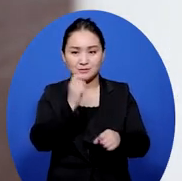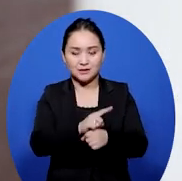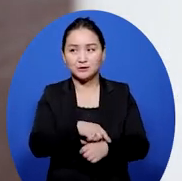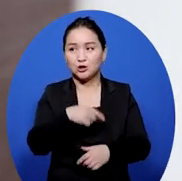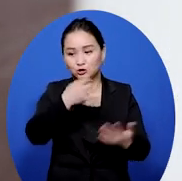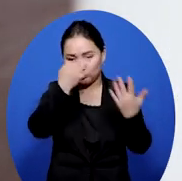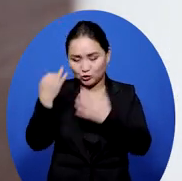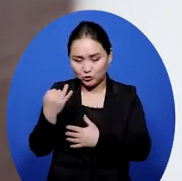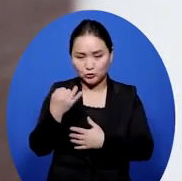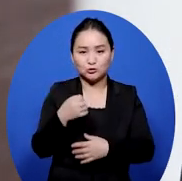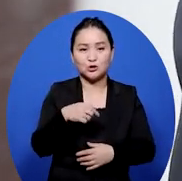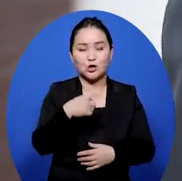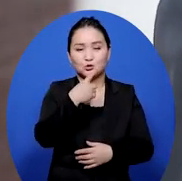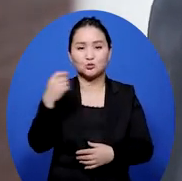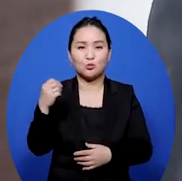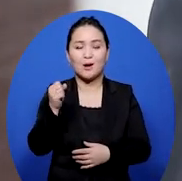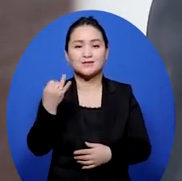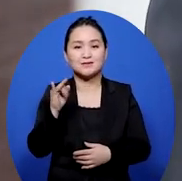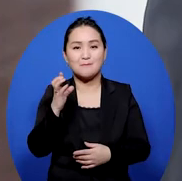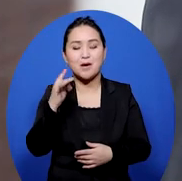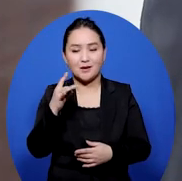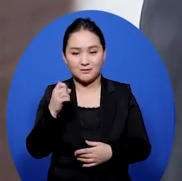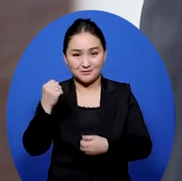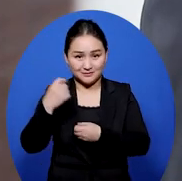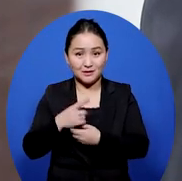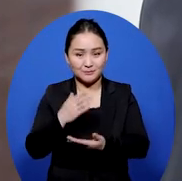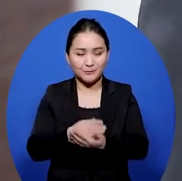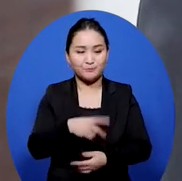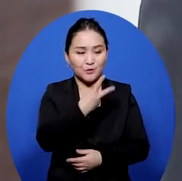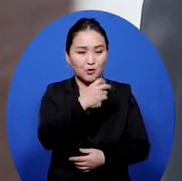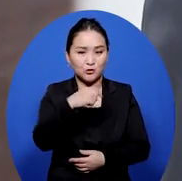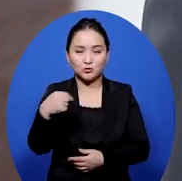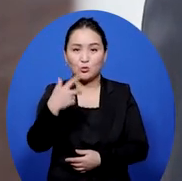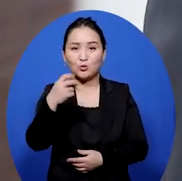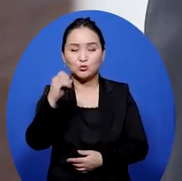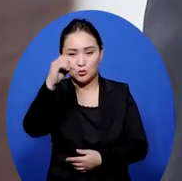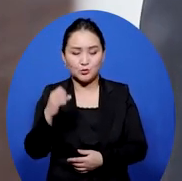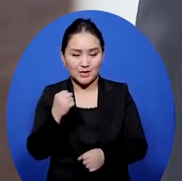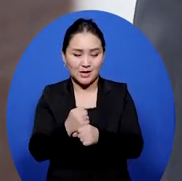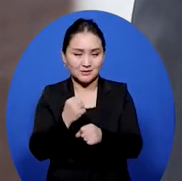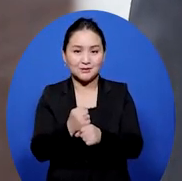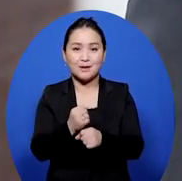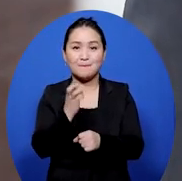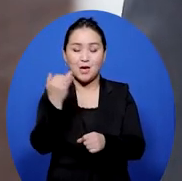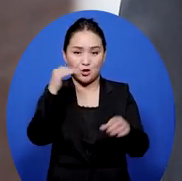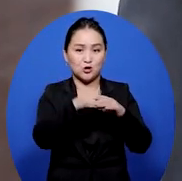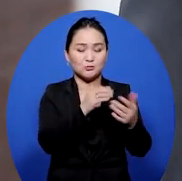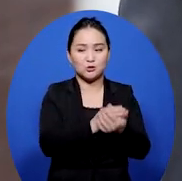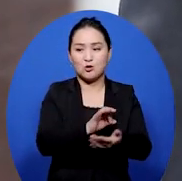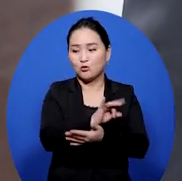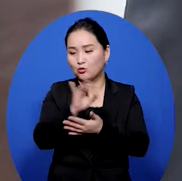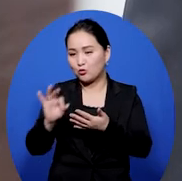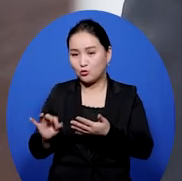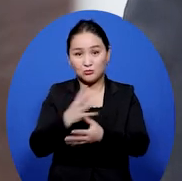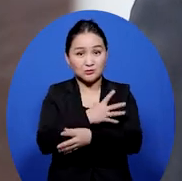ахуйн нэгжийн 100 гаруй ажлын байрны захиалга тогтмол ирж байна. За эндээс нь 20-30% нь ажлын байртай болж байна. За олон шалтгаан нөхцөл